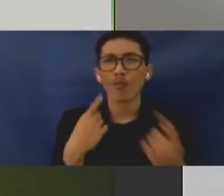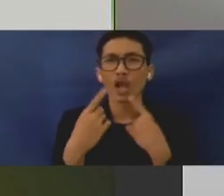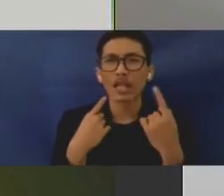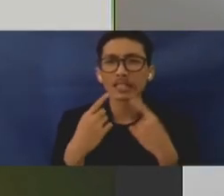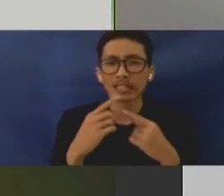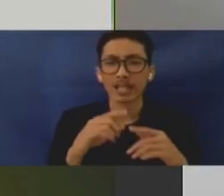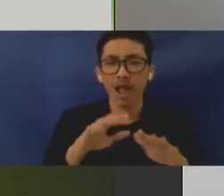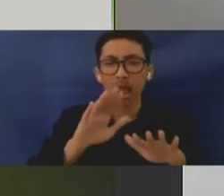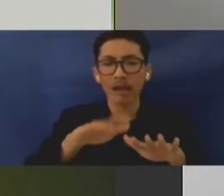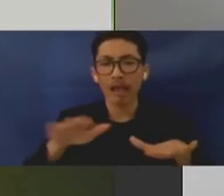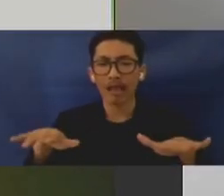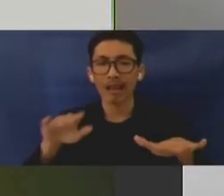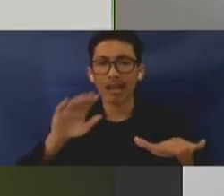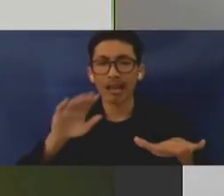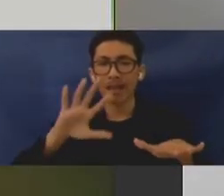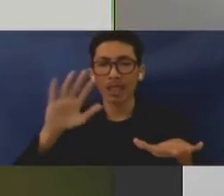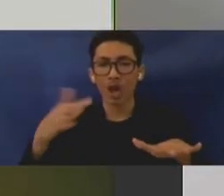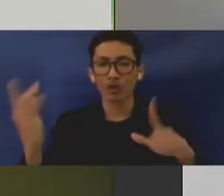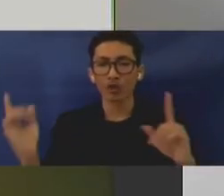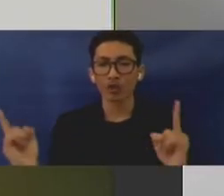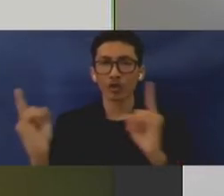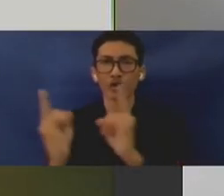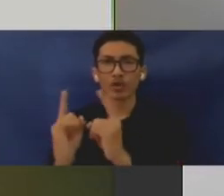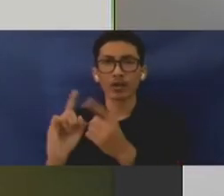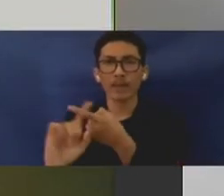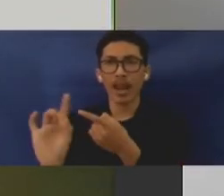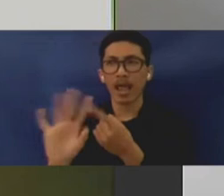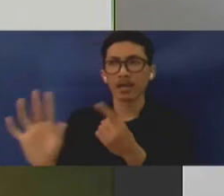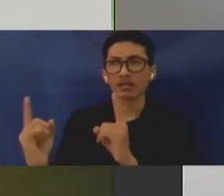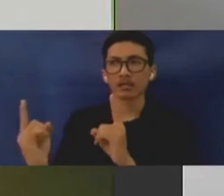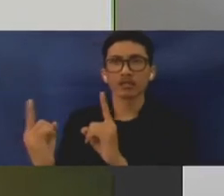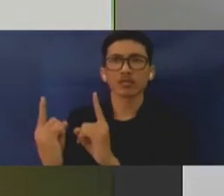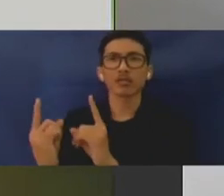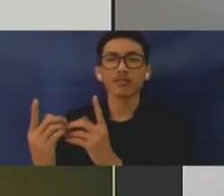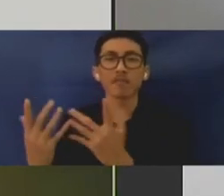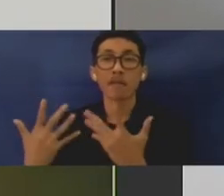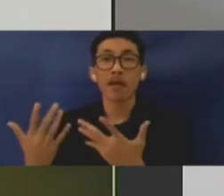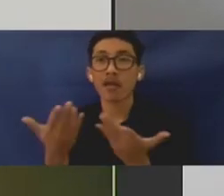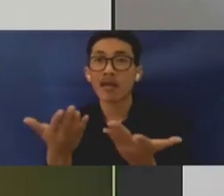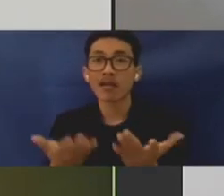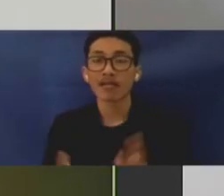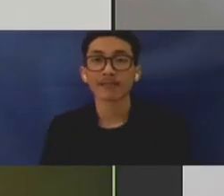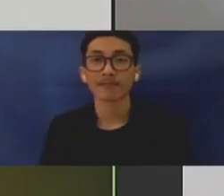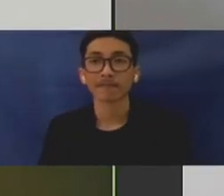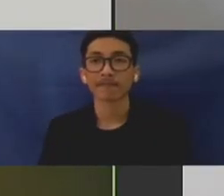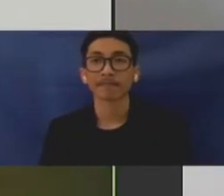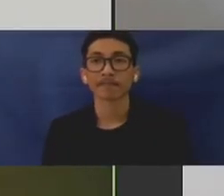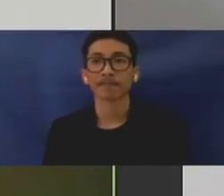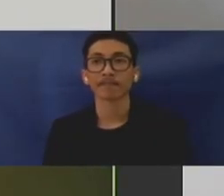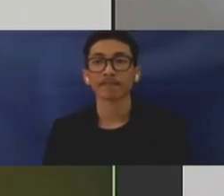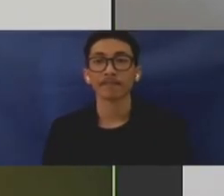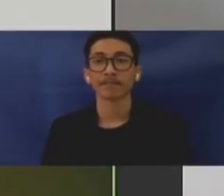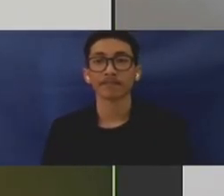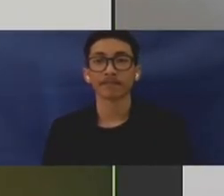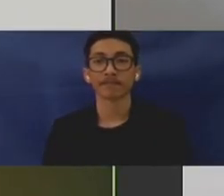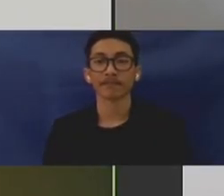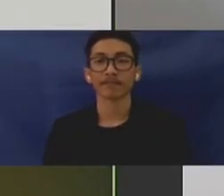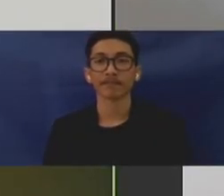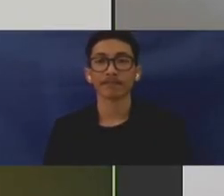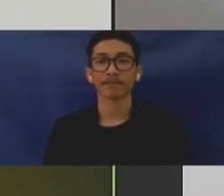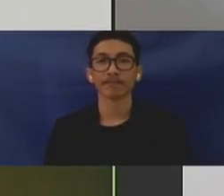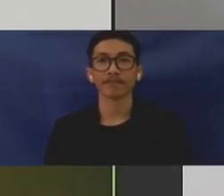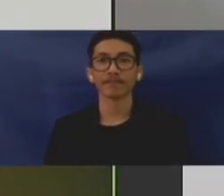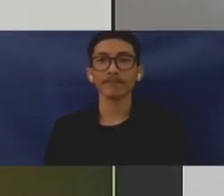orang ibu seperti apa dan bagaimana ibu kemudian pop up terkait hal tersebut, Bu? Jadi gini, kalau kita bicara tadi kan